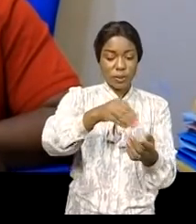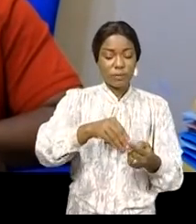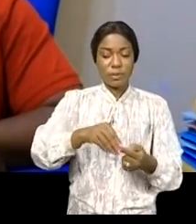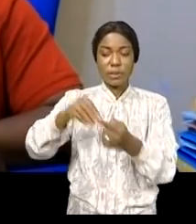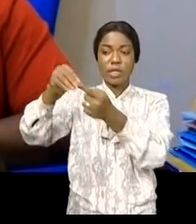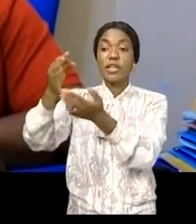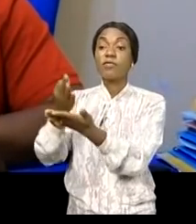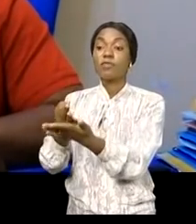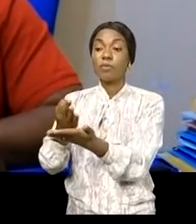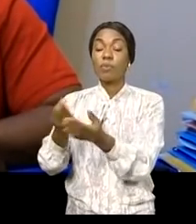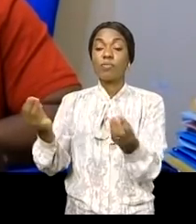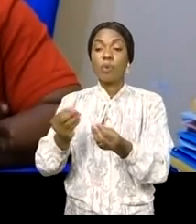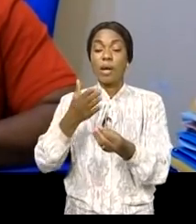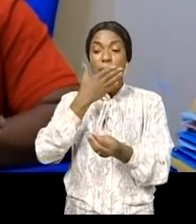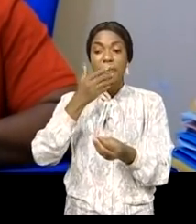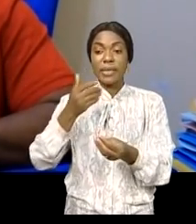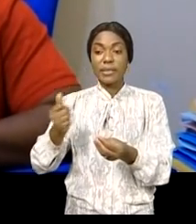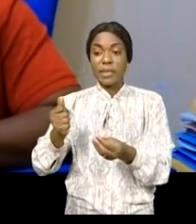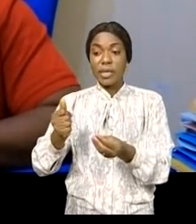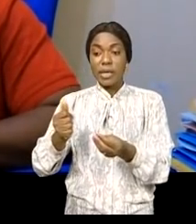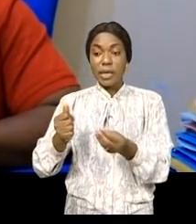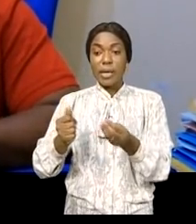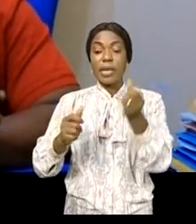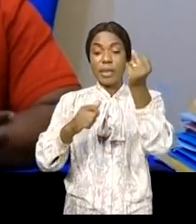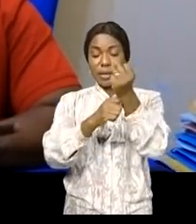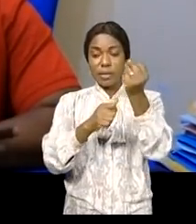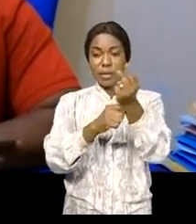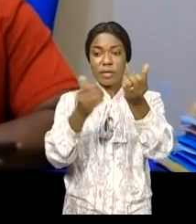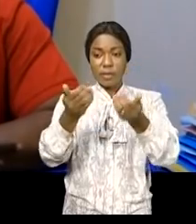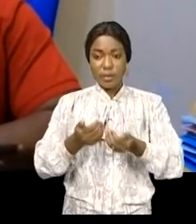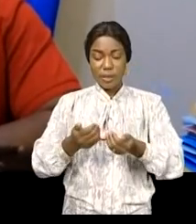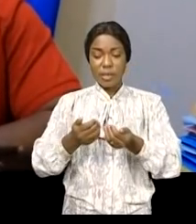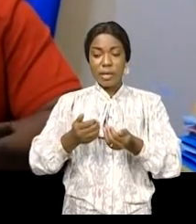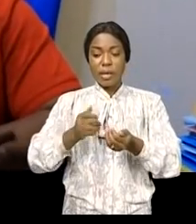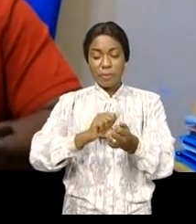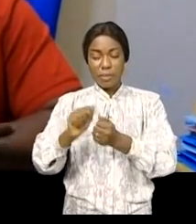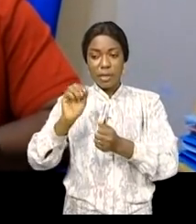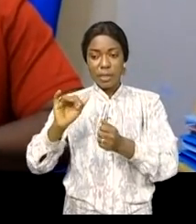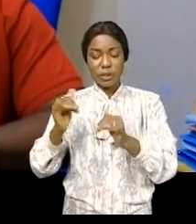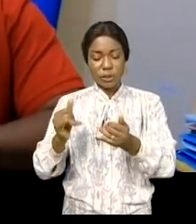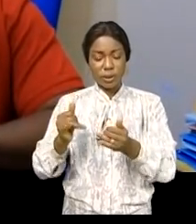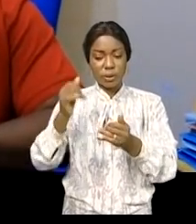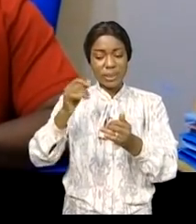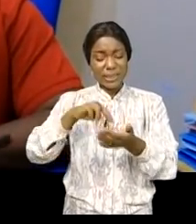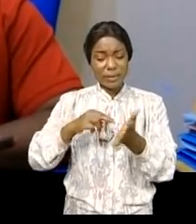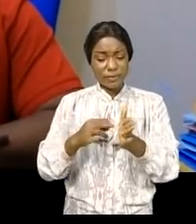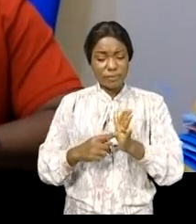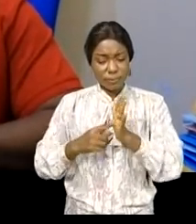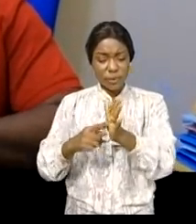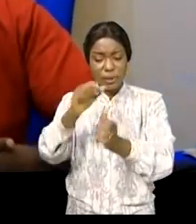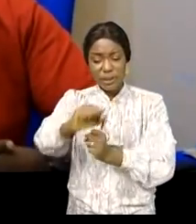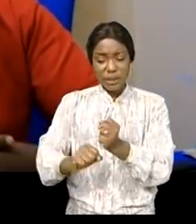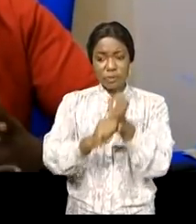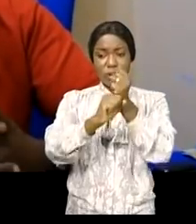que les militants veulent affirmer par ces gestes leur souveraineté. leur indépendance à pouvoir supporter leur